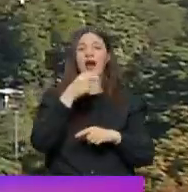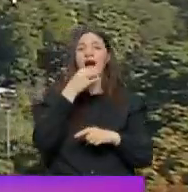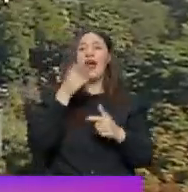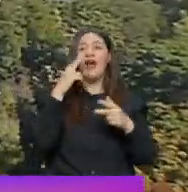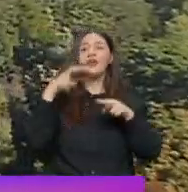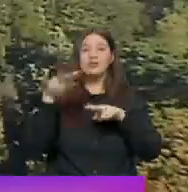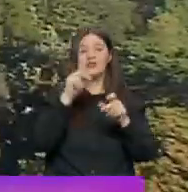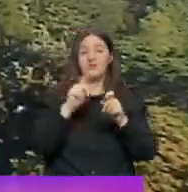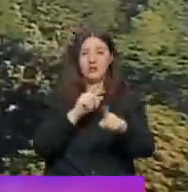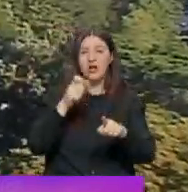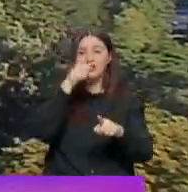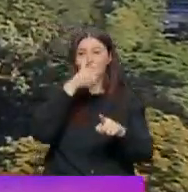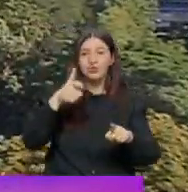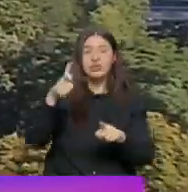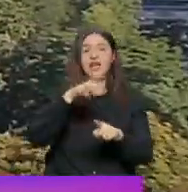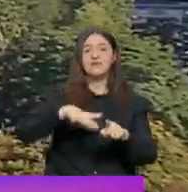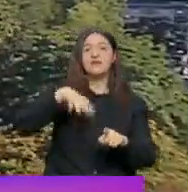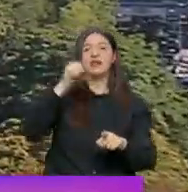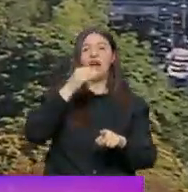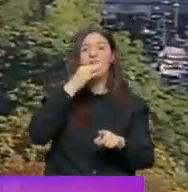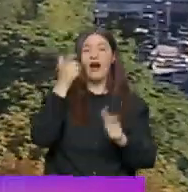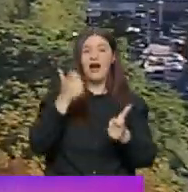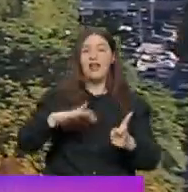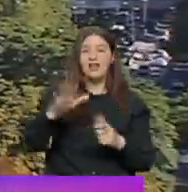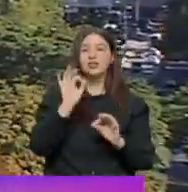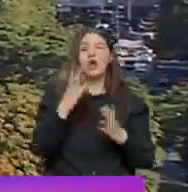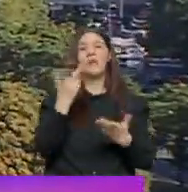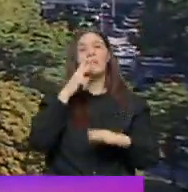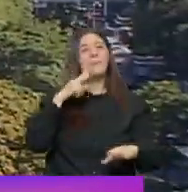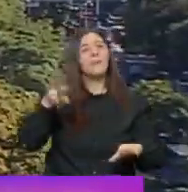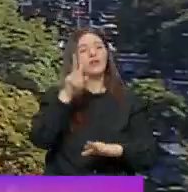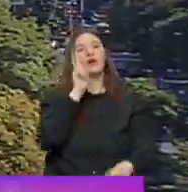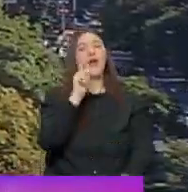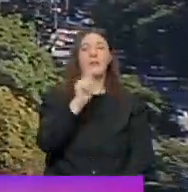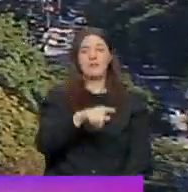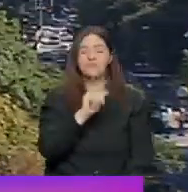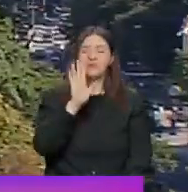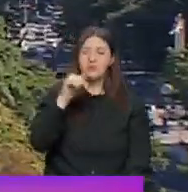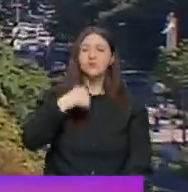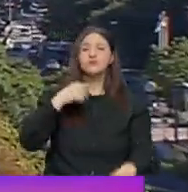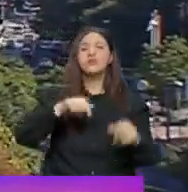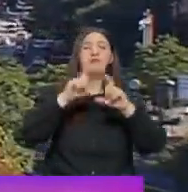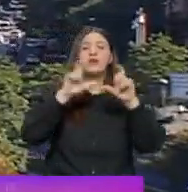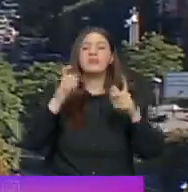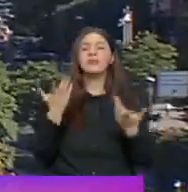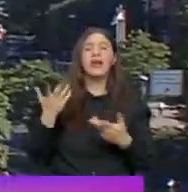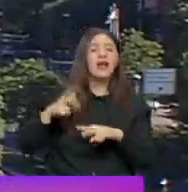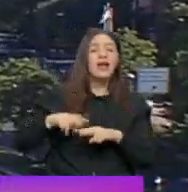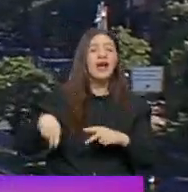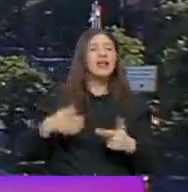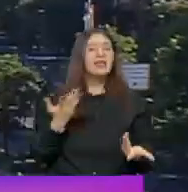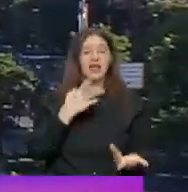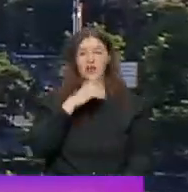Ankara'yı gösteriyorlar. Türkiye'nin başkenti Ankara'dan şöyle bir manzarayı gösterelim. Bugün başlığımız nedir diye